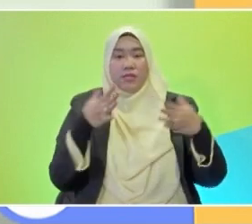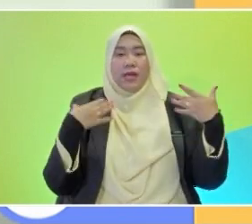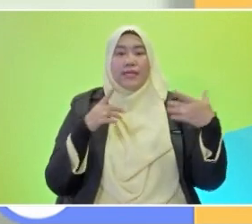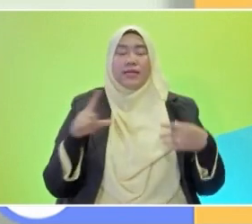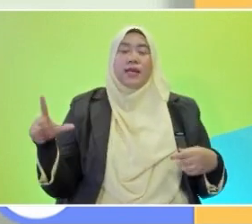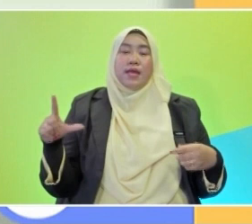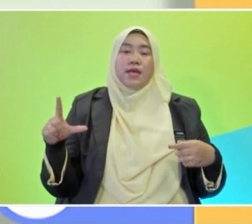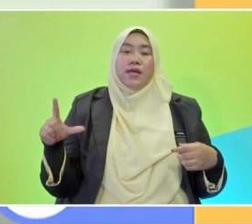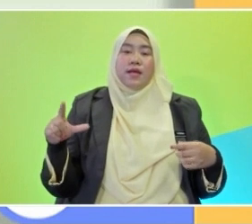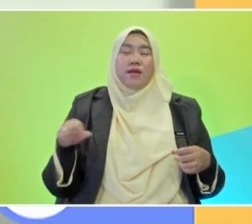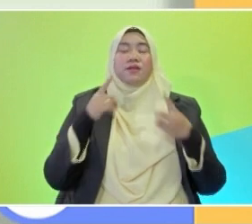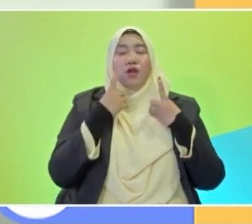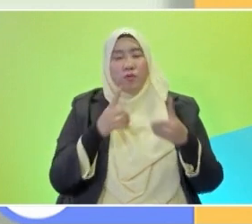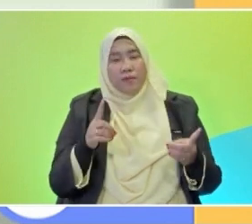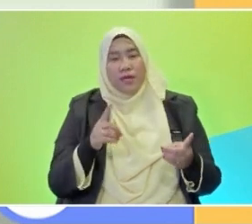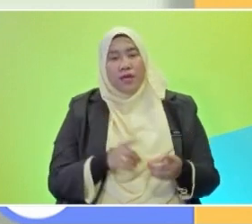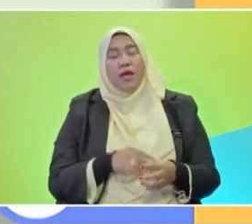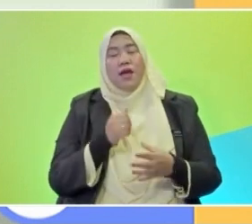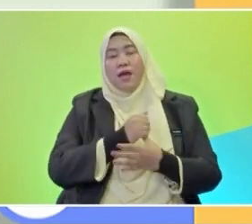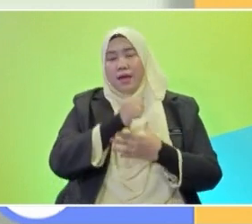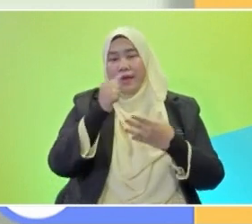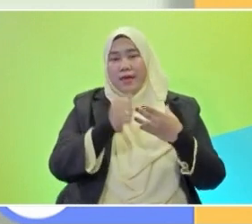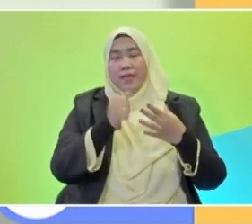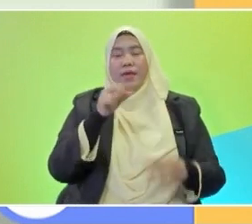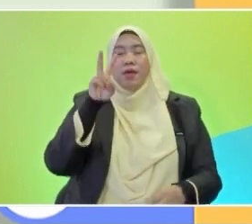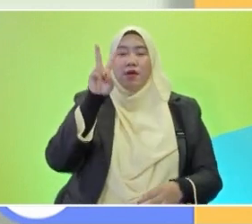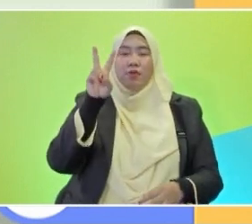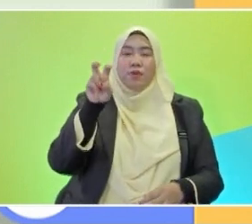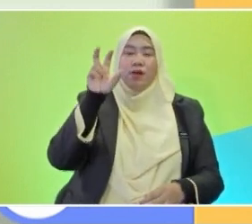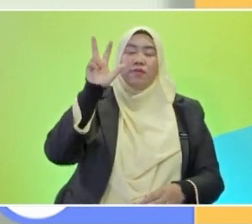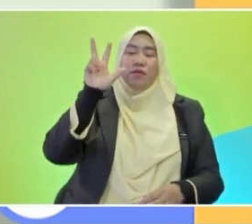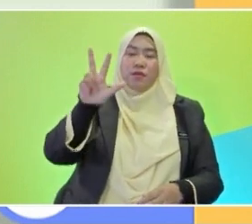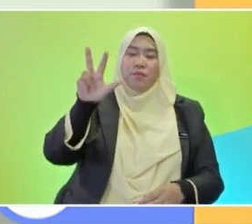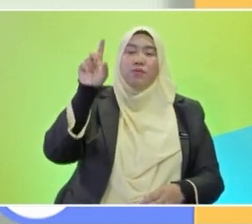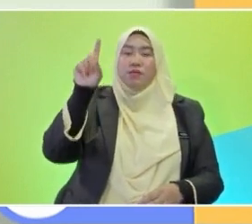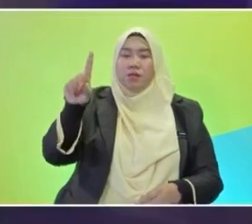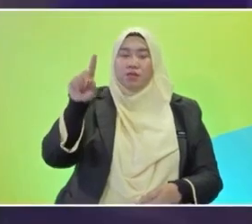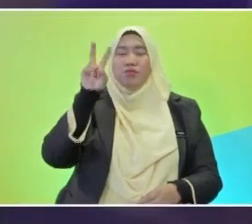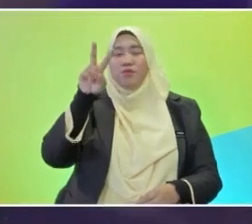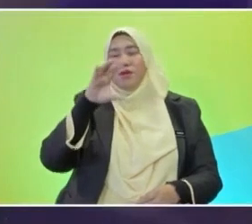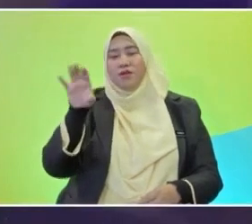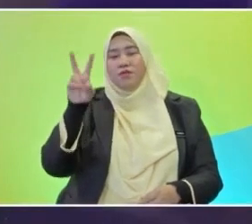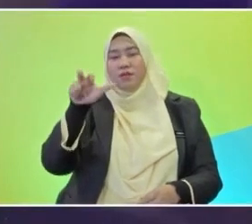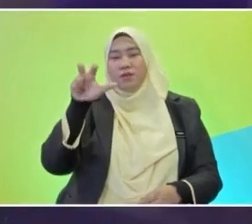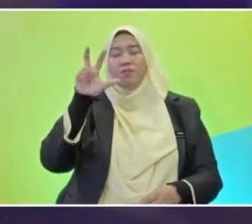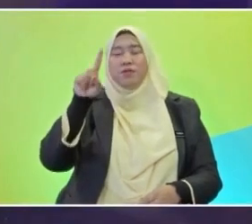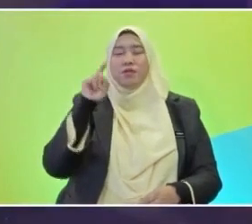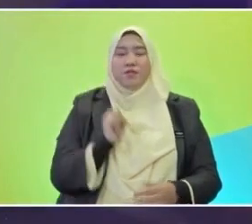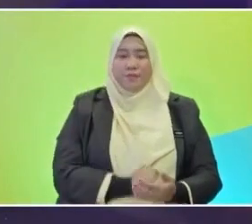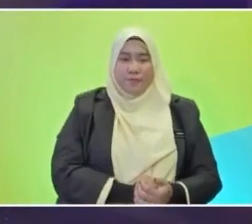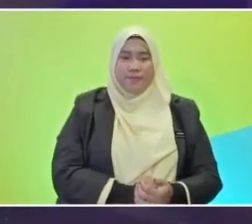jawaban yang terakhir Oke jawabannya ilah 231 yeay paham